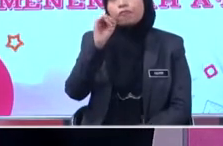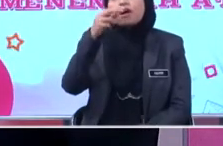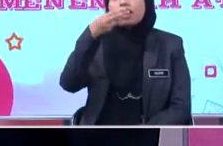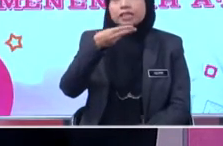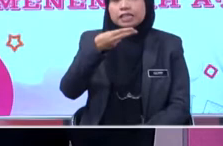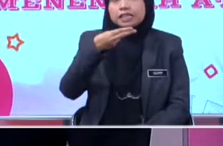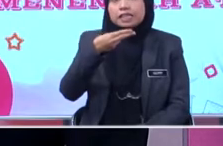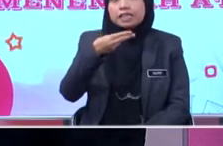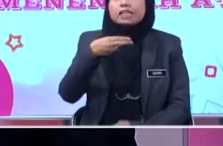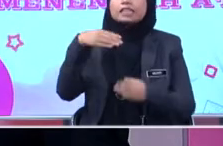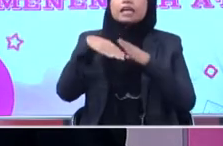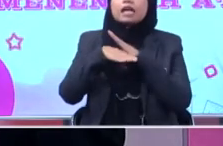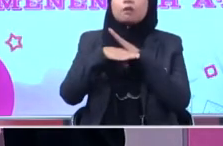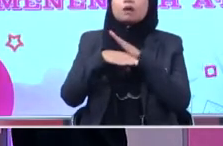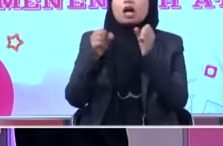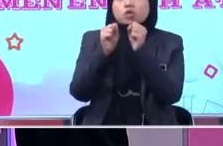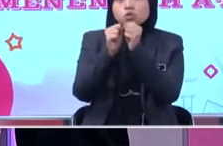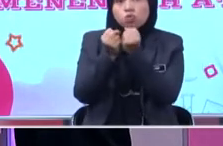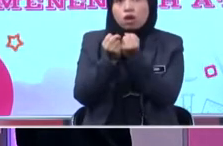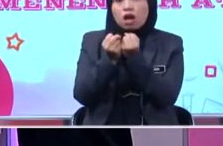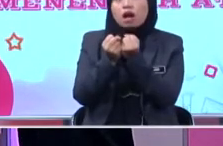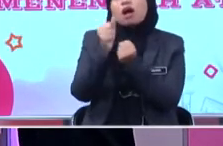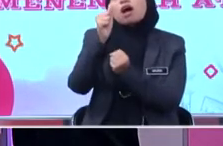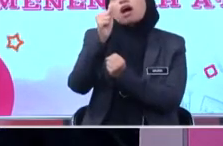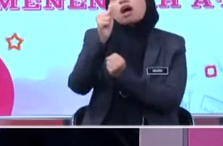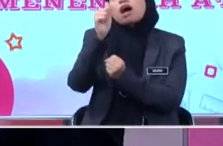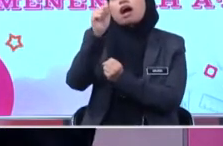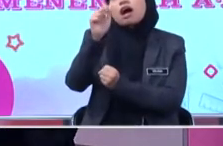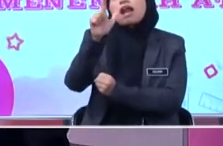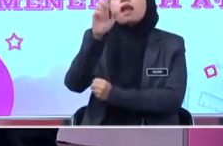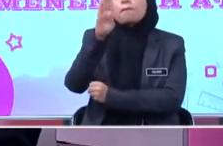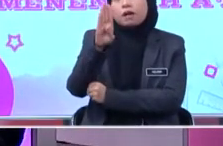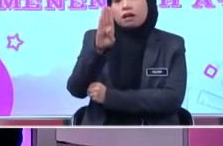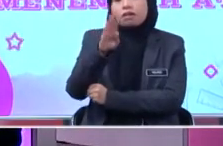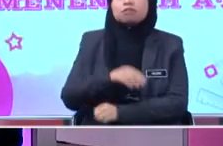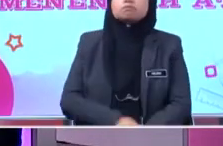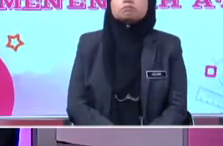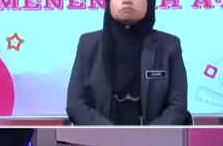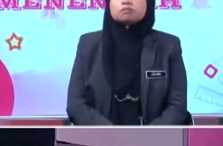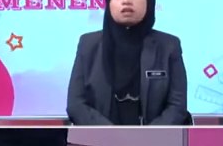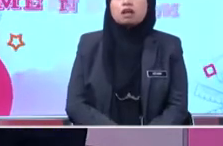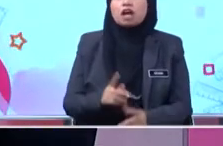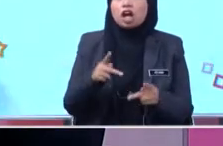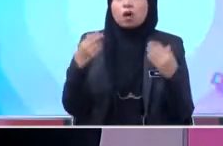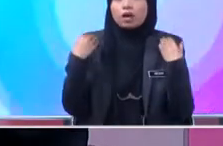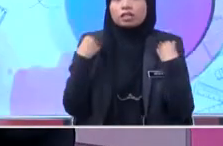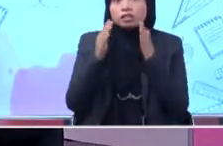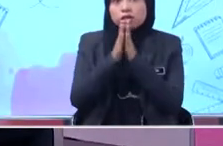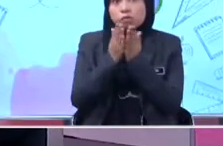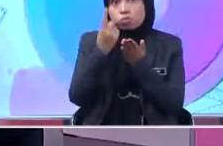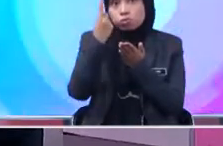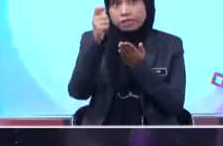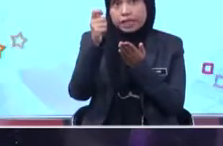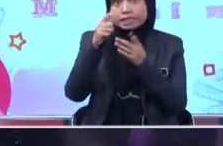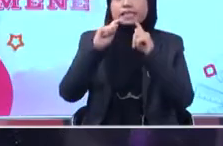surah al-baqarah Oke meneh kalau ada di rumah adanya buku teks ke